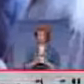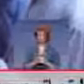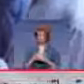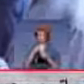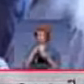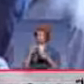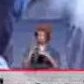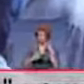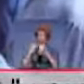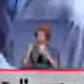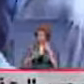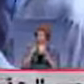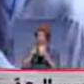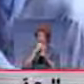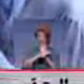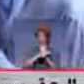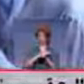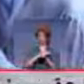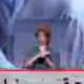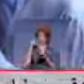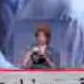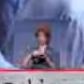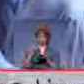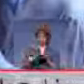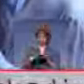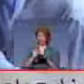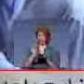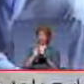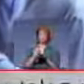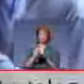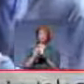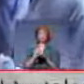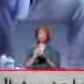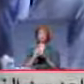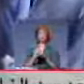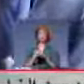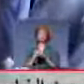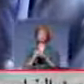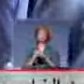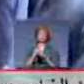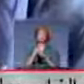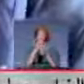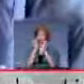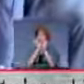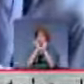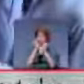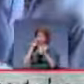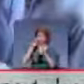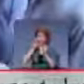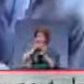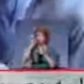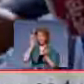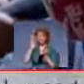الحريقه. لا ما جبناش الكلام ده خالص. لا. ولا كان في حد غاوي يقرا في كتب بالجن والبحر؟ لا مفيش مشكله